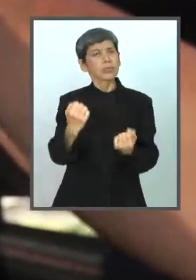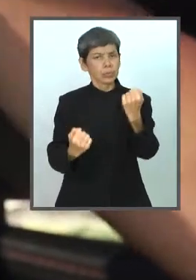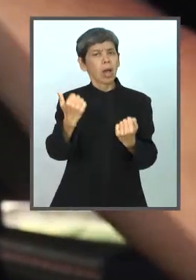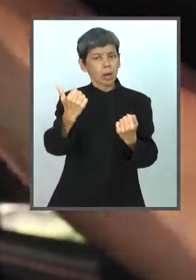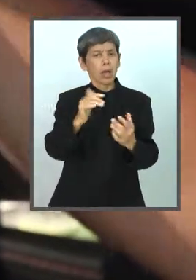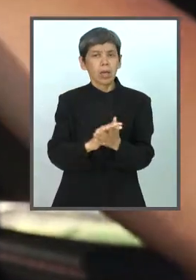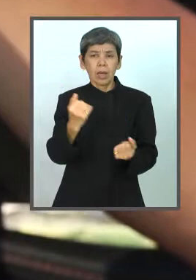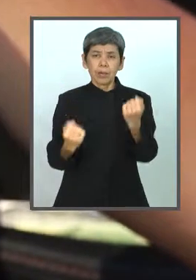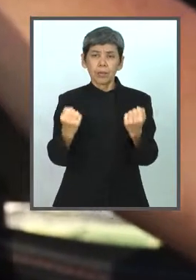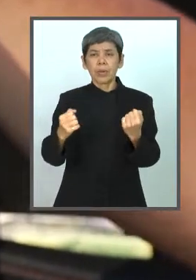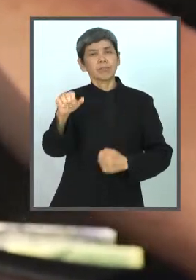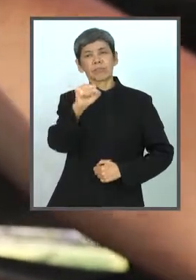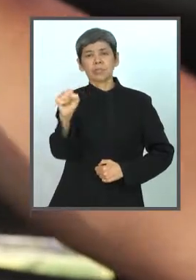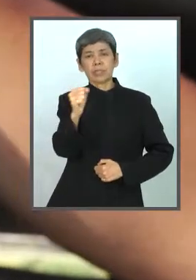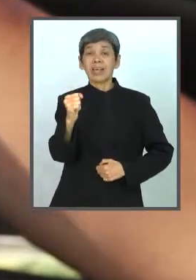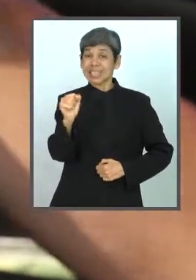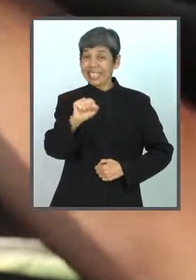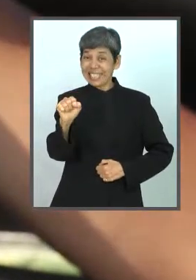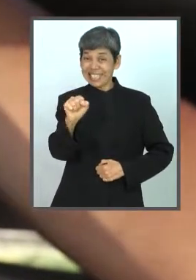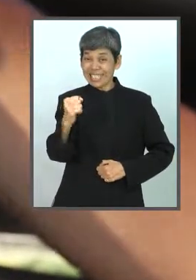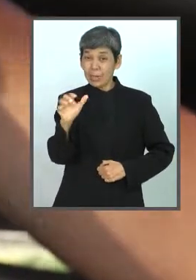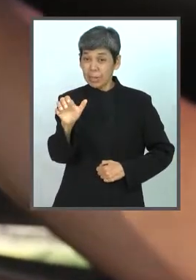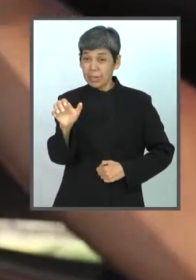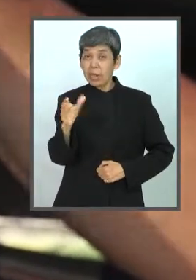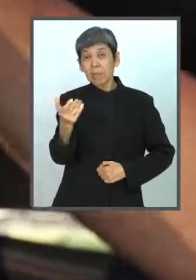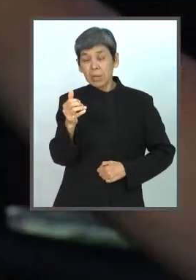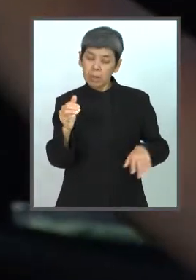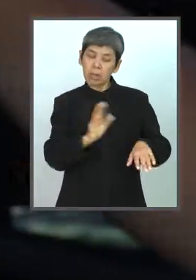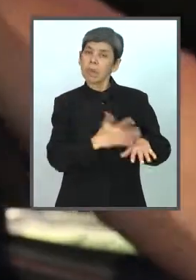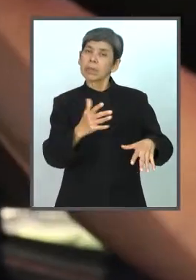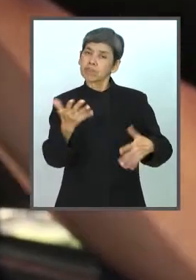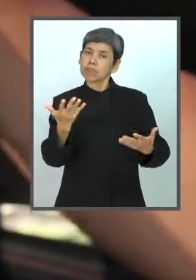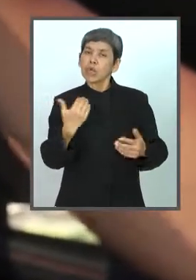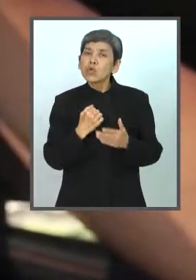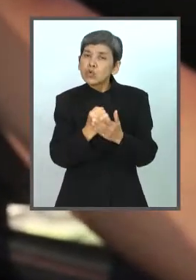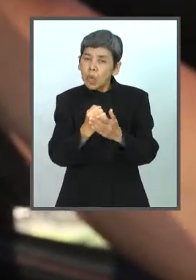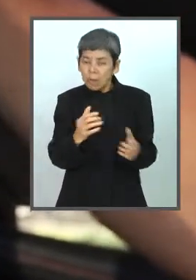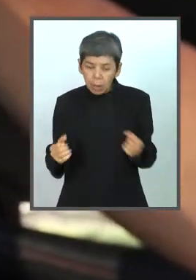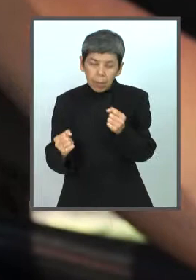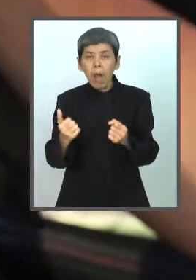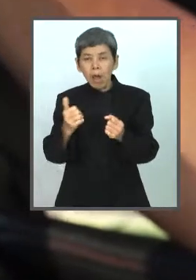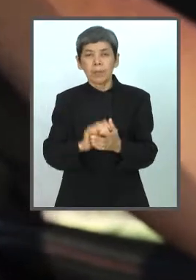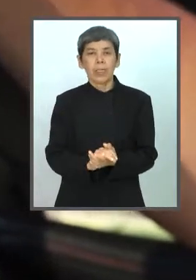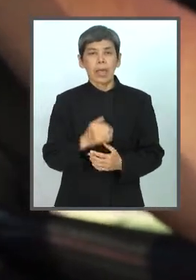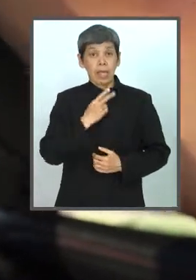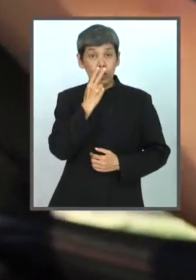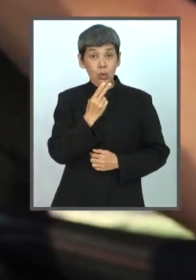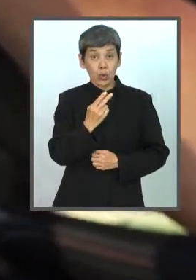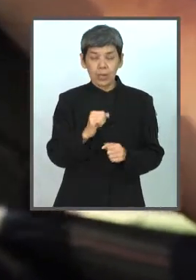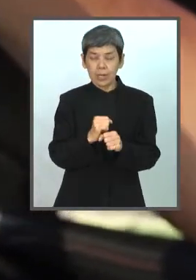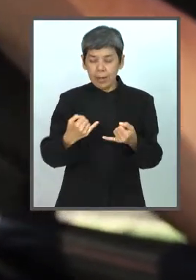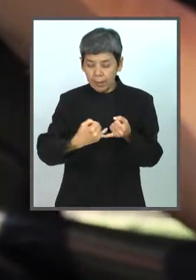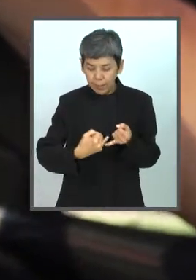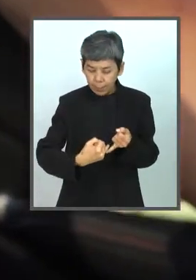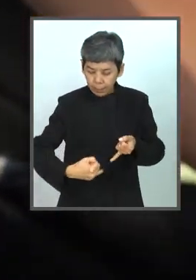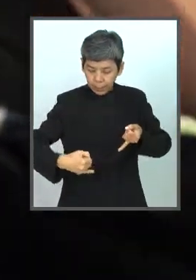ถแต่ว่าจะขับแค่มือเดียวนะฮะบางทีก็มือลื่นก็อาจจะหาถุงมือหรืออะไรเงี้ยมาช่วยก็ได้นะครับส่วนอันนี้ก็จะแปลงคันเร่งขึ้นม